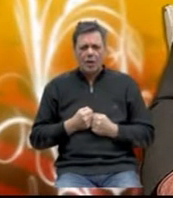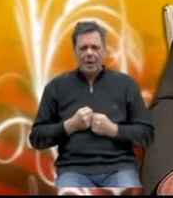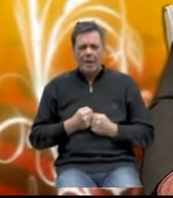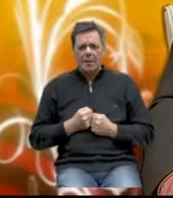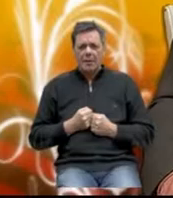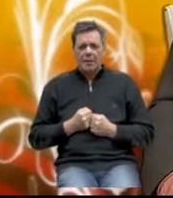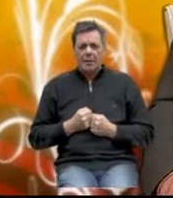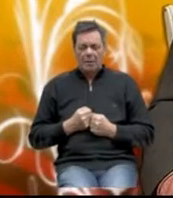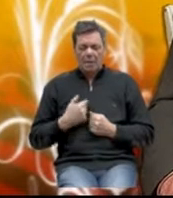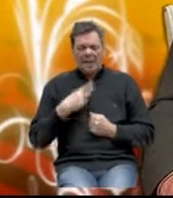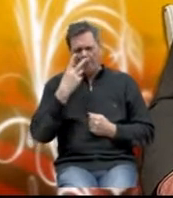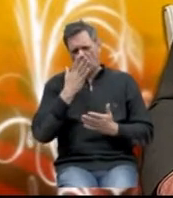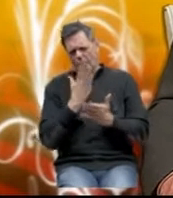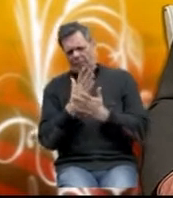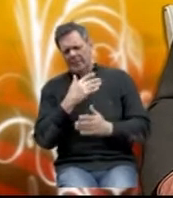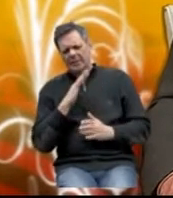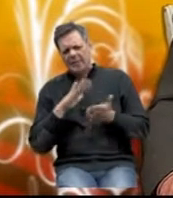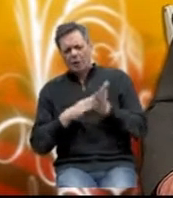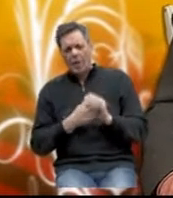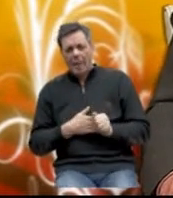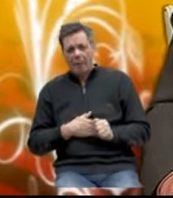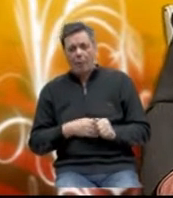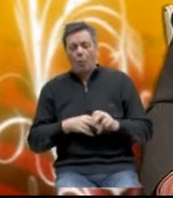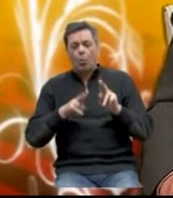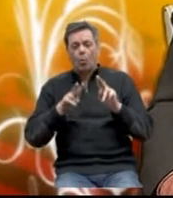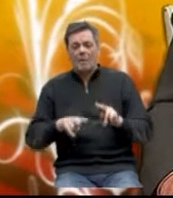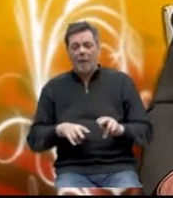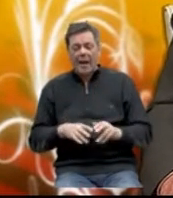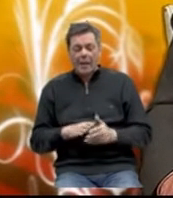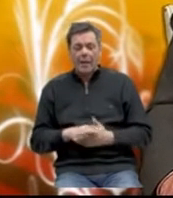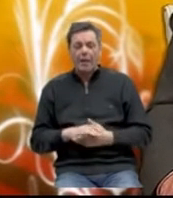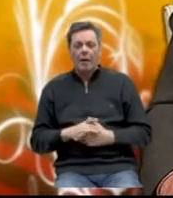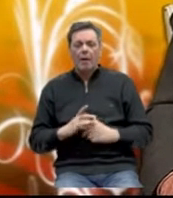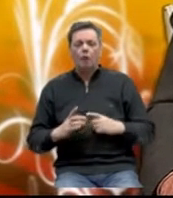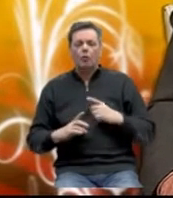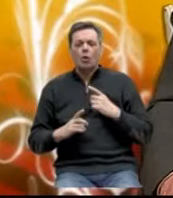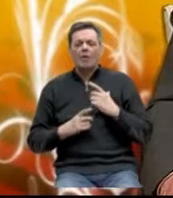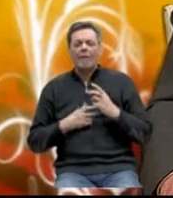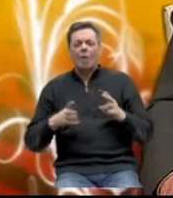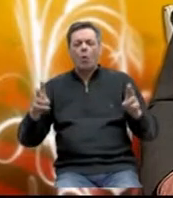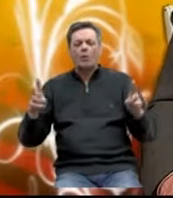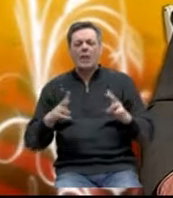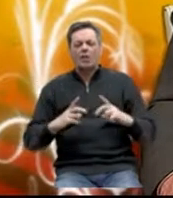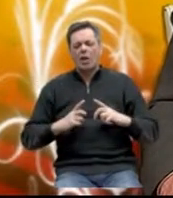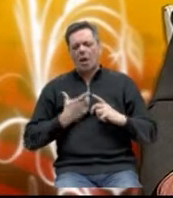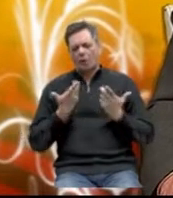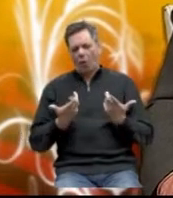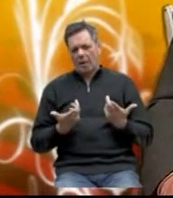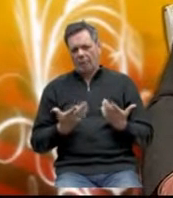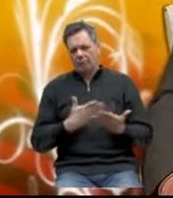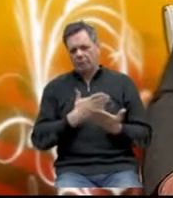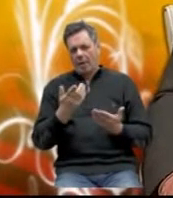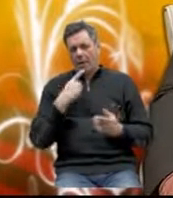podatak vidio za žene u Americi, zapravo već doživljavaju skraćenje životnog vijeka.